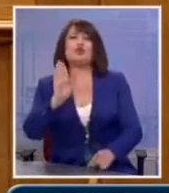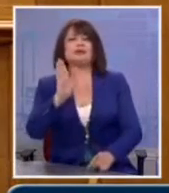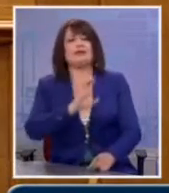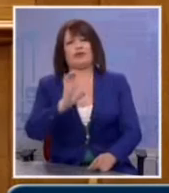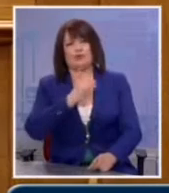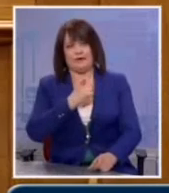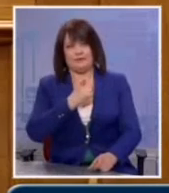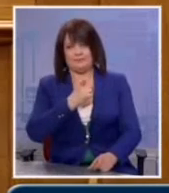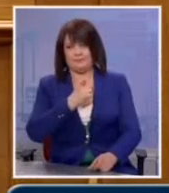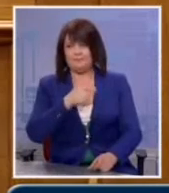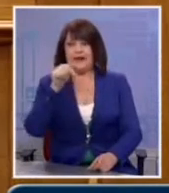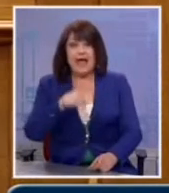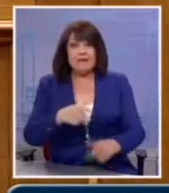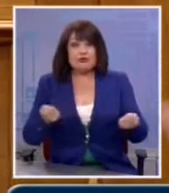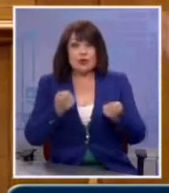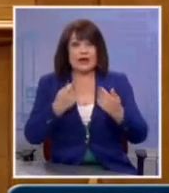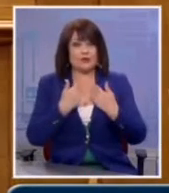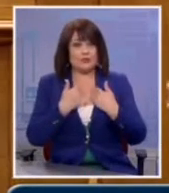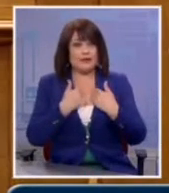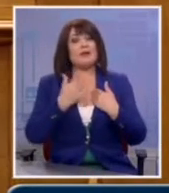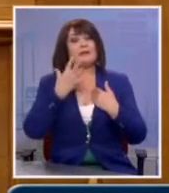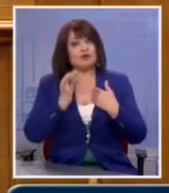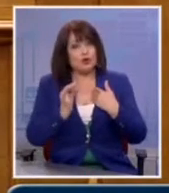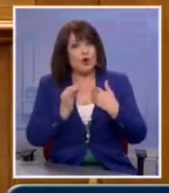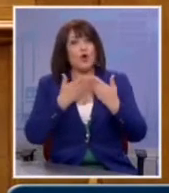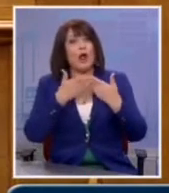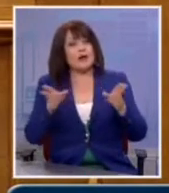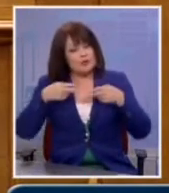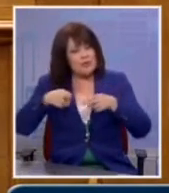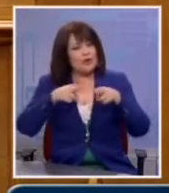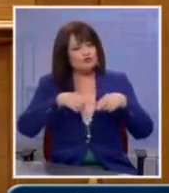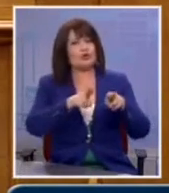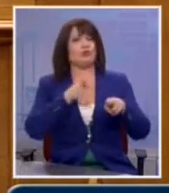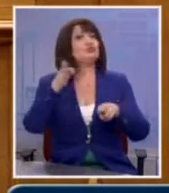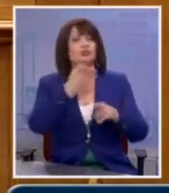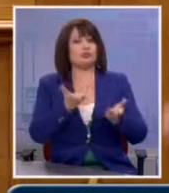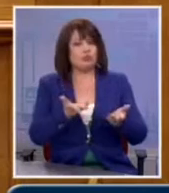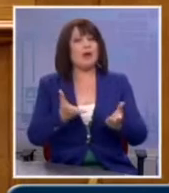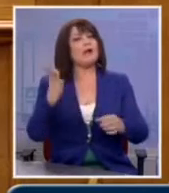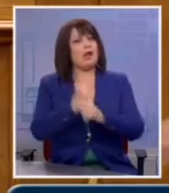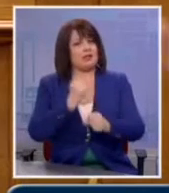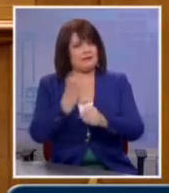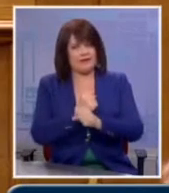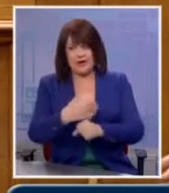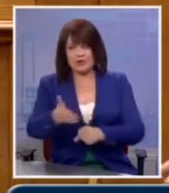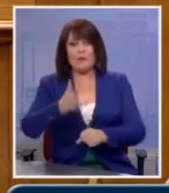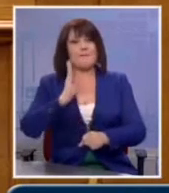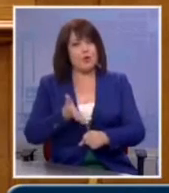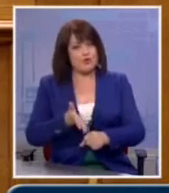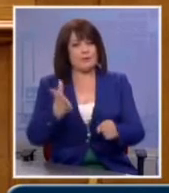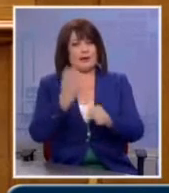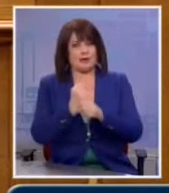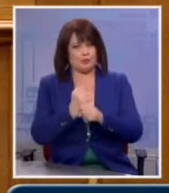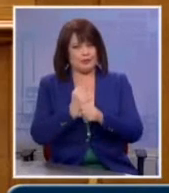ευρωπαϊκών χωρών. Αυτό κάνουμε εμείς και γι' αυτό ανοίγουμε δρόμους. Και αυτό το καταφέρνουμε, μπορούμε να το